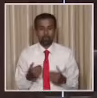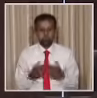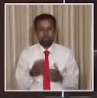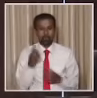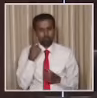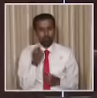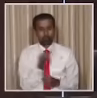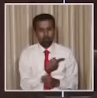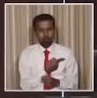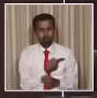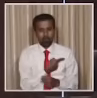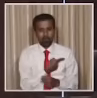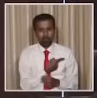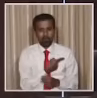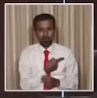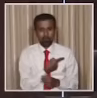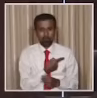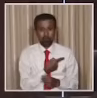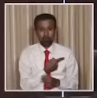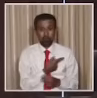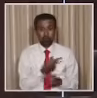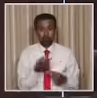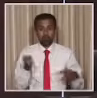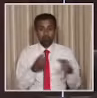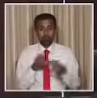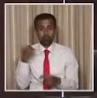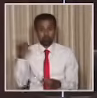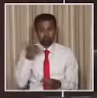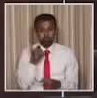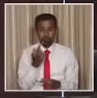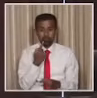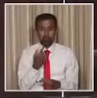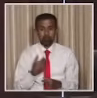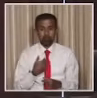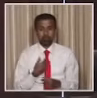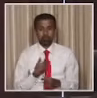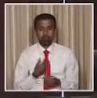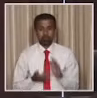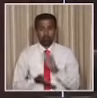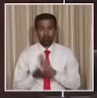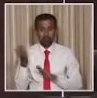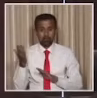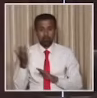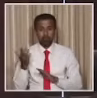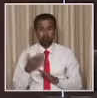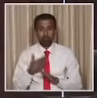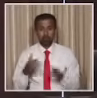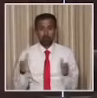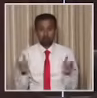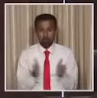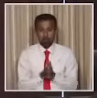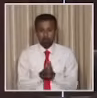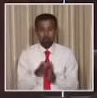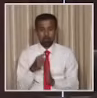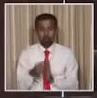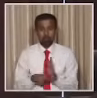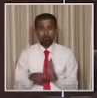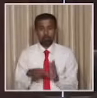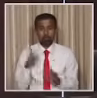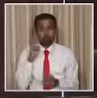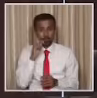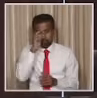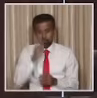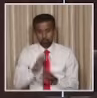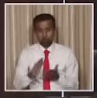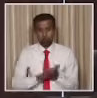එතුමා ගැන. ඒ නිසා අද එතුමා අනිත් පැත්තෙන් අපිට කතා කරලා කියනවා මේ අපිත් එක්ක විරසකව හිටපු මේ කණ්ඩායම අද මේ රට ගොඩ නගන රනිල් වික්‍රමසිංහ මහත්මයාට